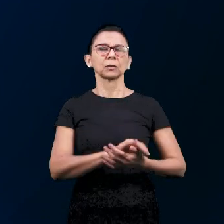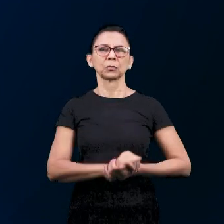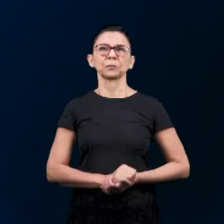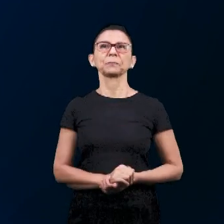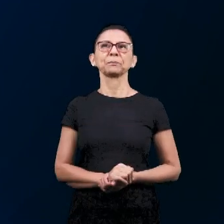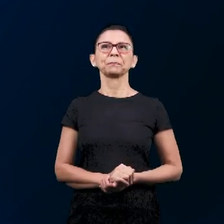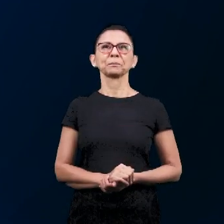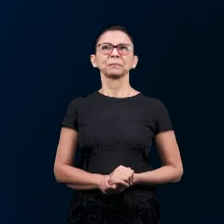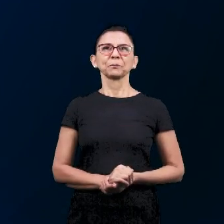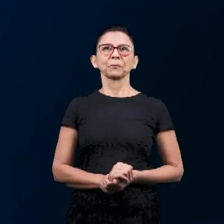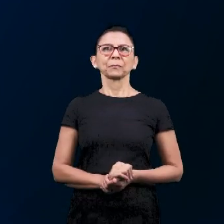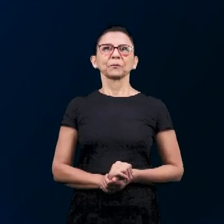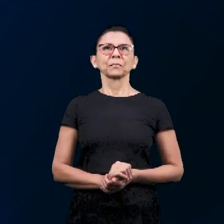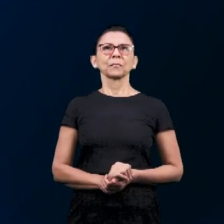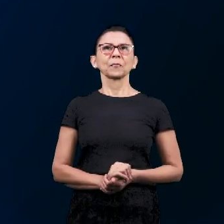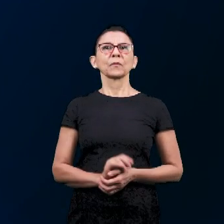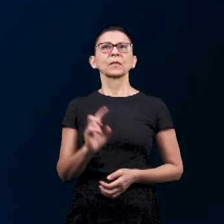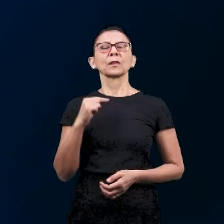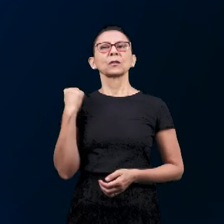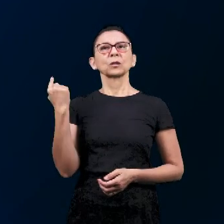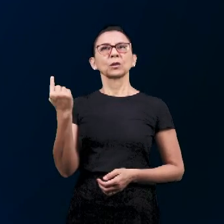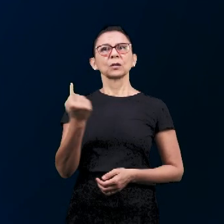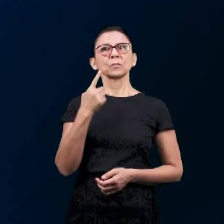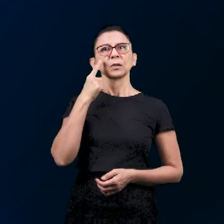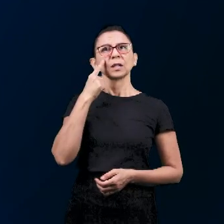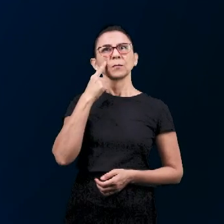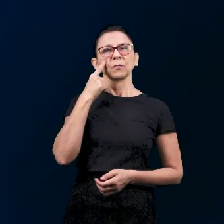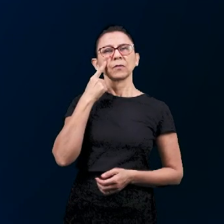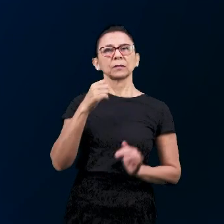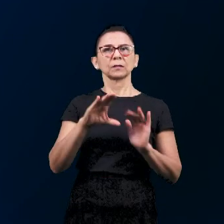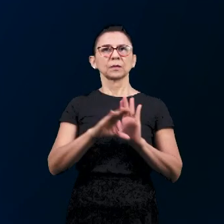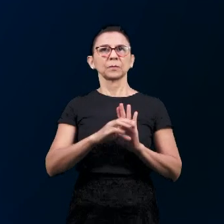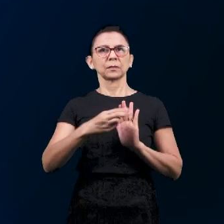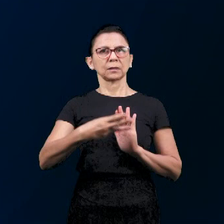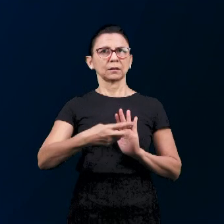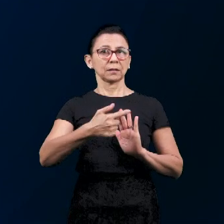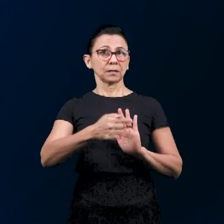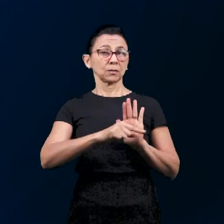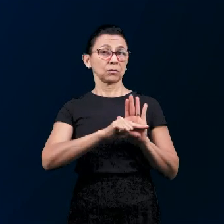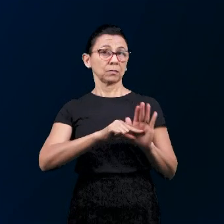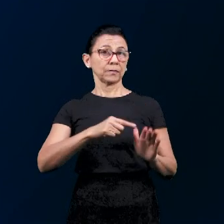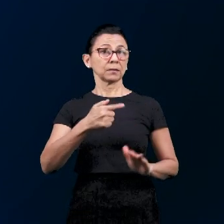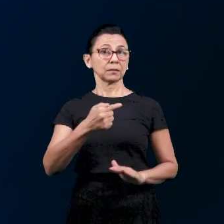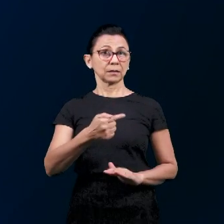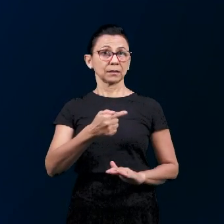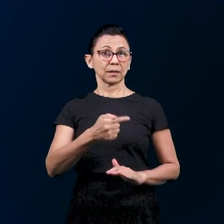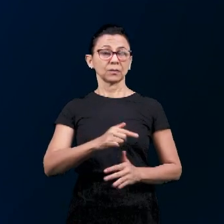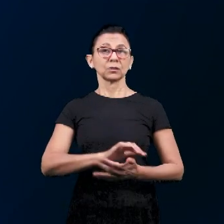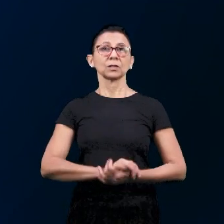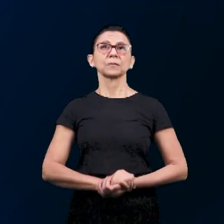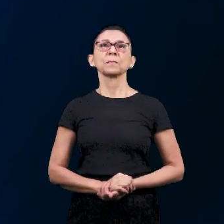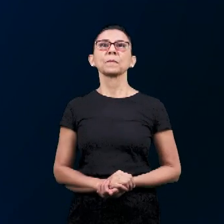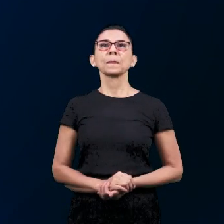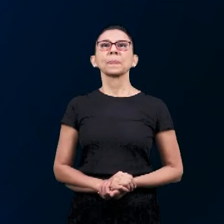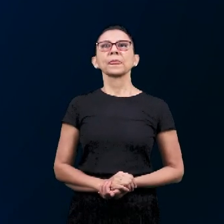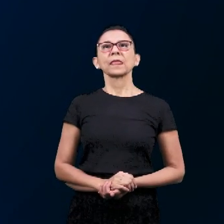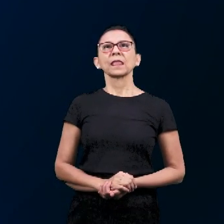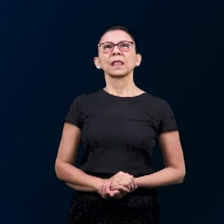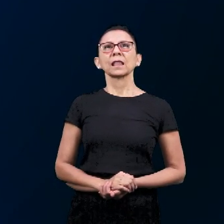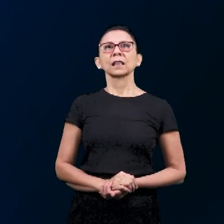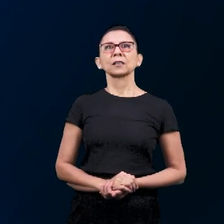blé et de ses frères se sont inclinés devant lui, comme nous pouvons lire dans la Genèse, chapitre